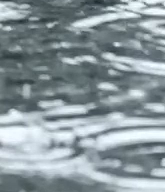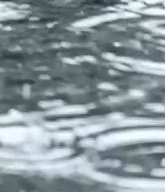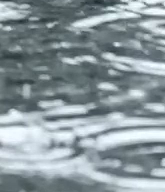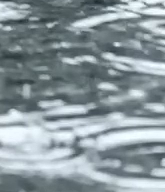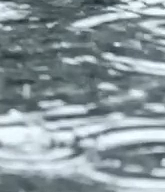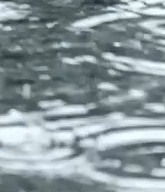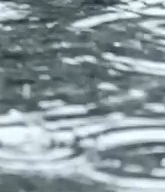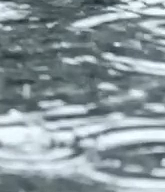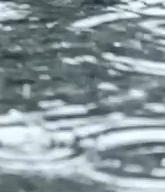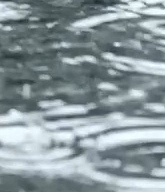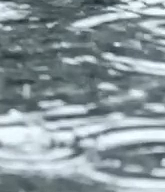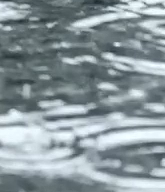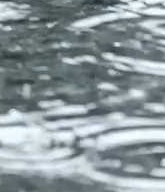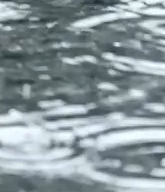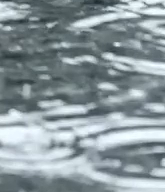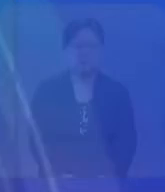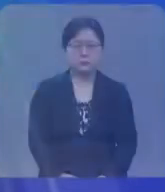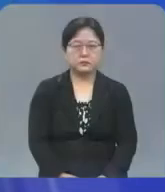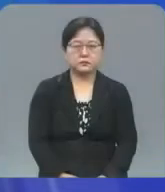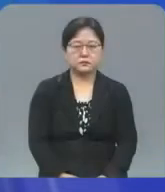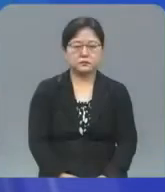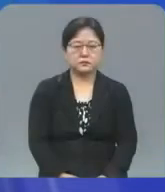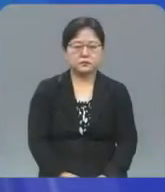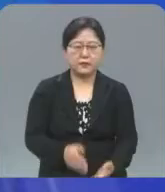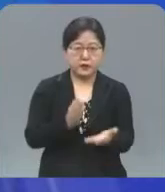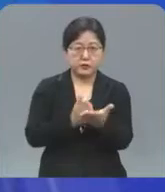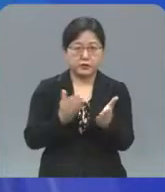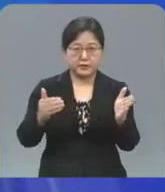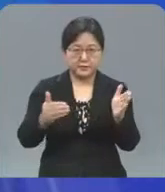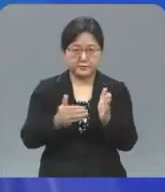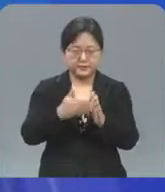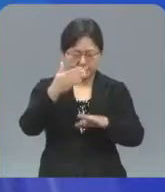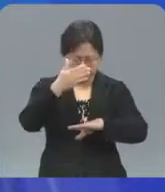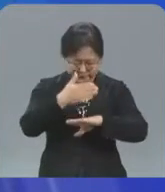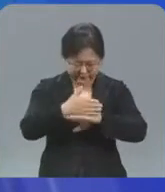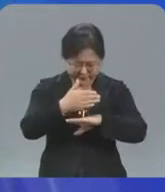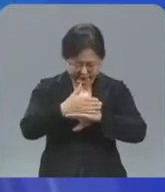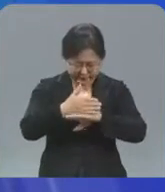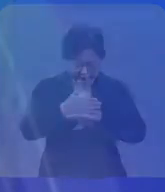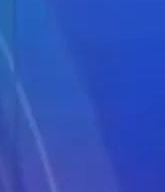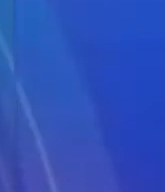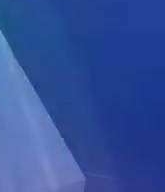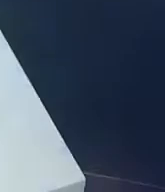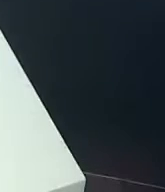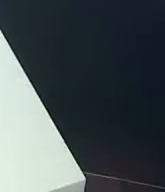날씨였습니다. 뉴스를 마칩니다. 여러분 고맙습니다.